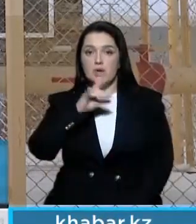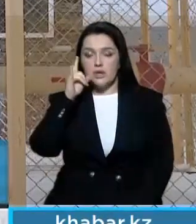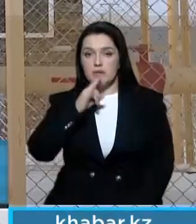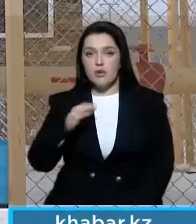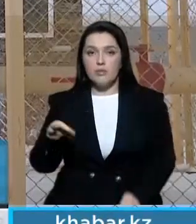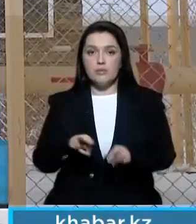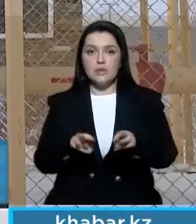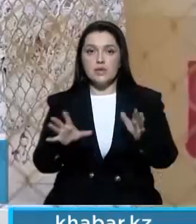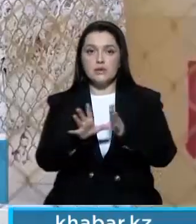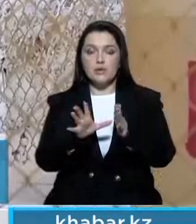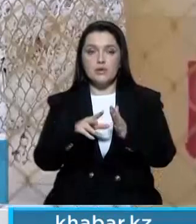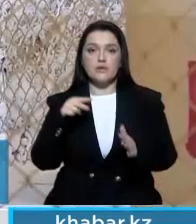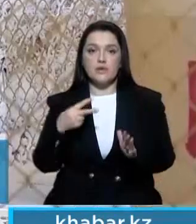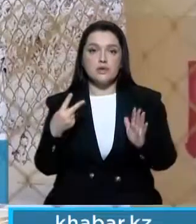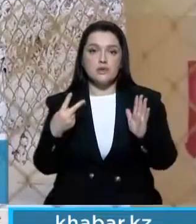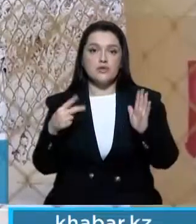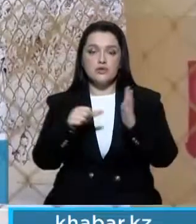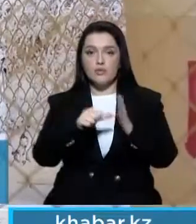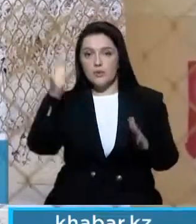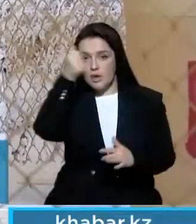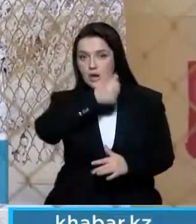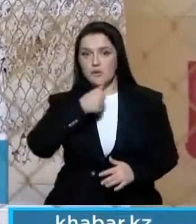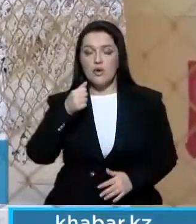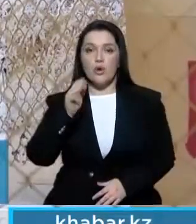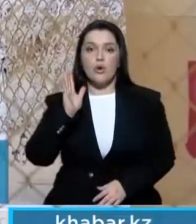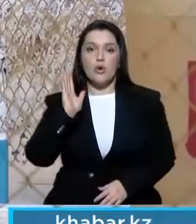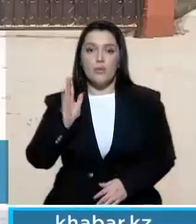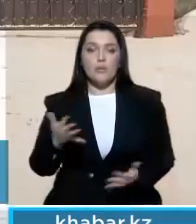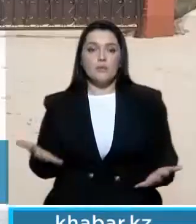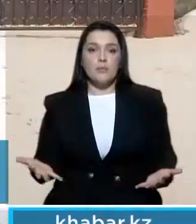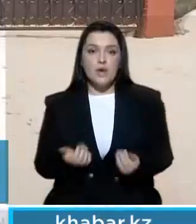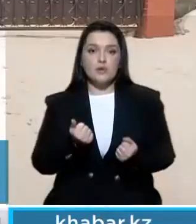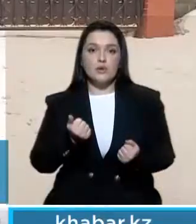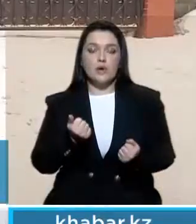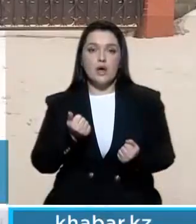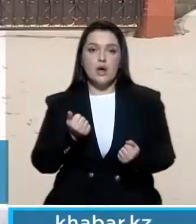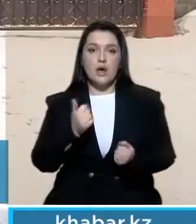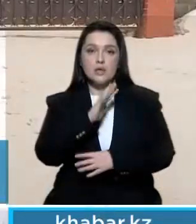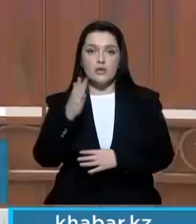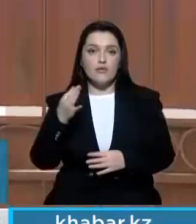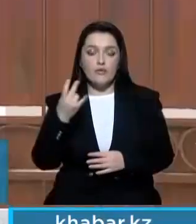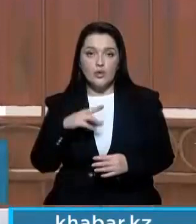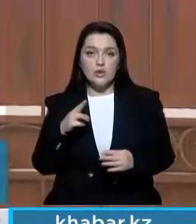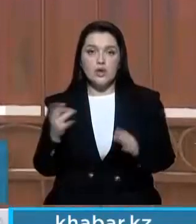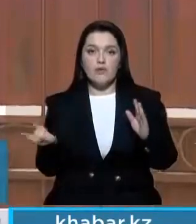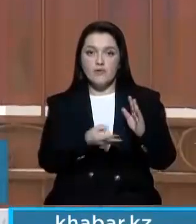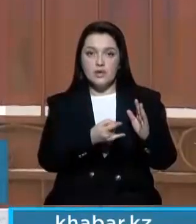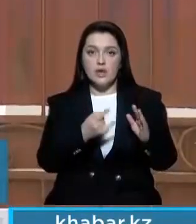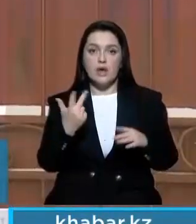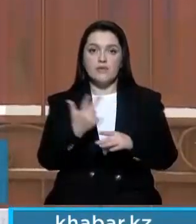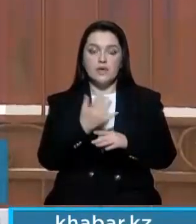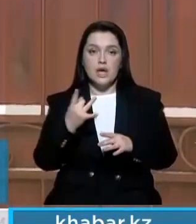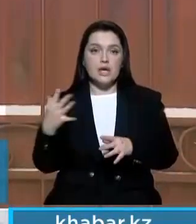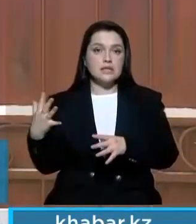северо-казахстанской области Минэнерго планирует в 2026 году. Подведение голубого топлива спасет лесной фонд от вырубки и втрое